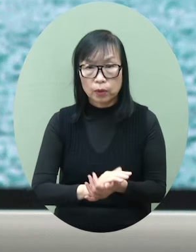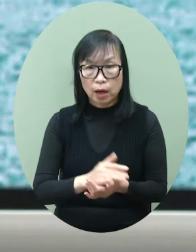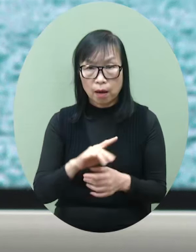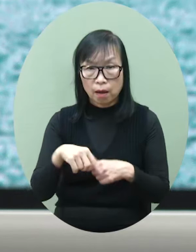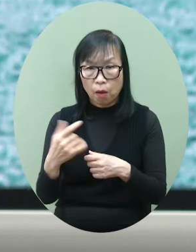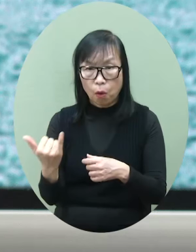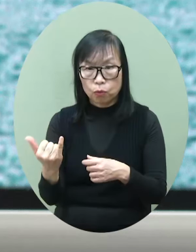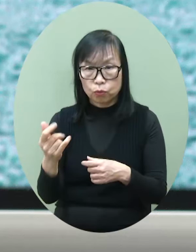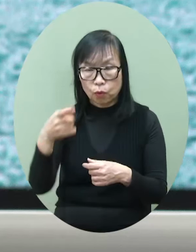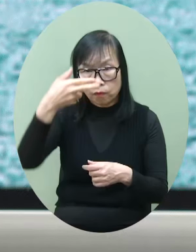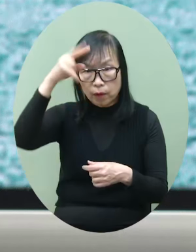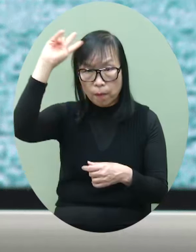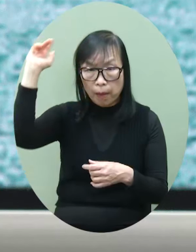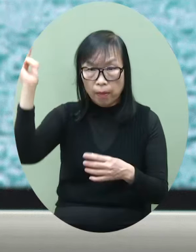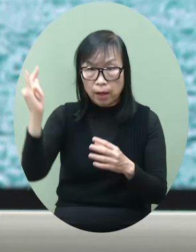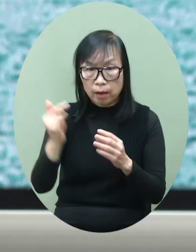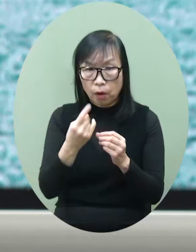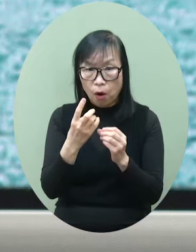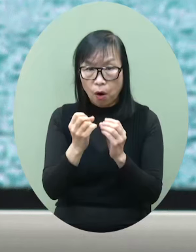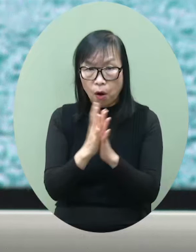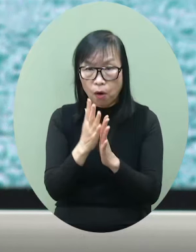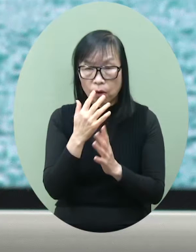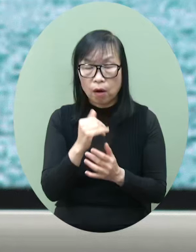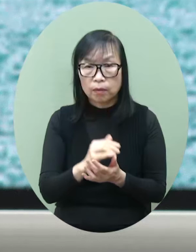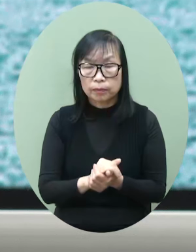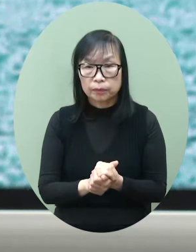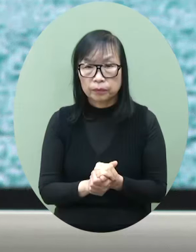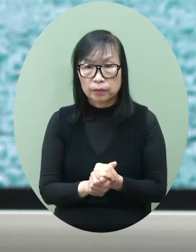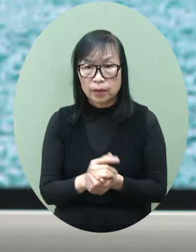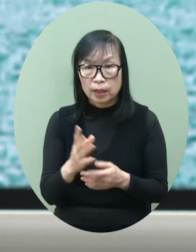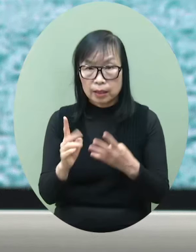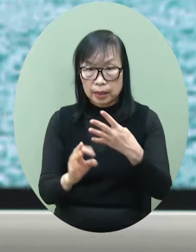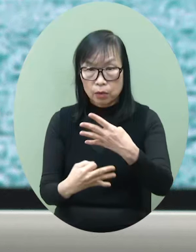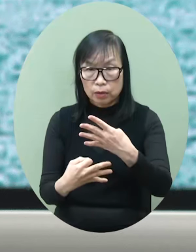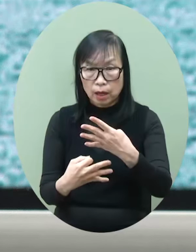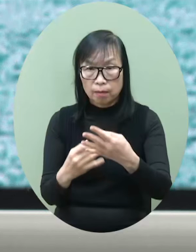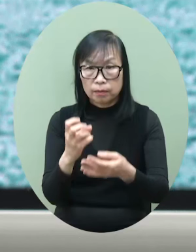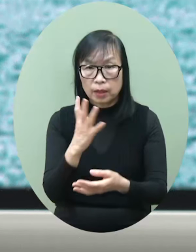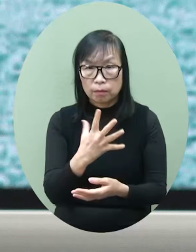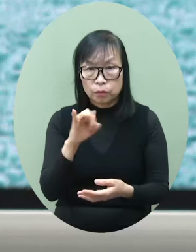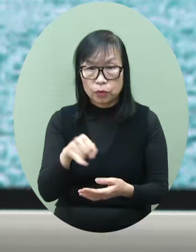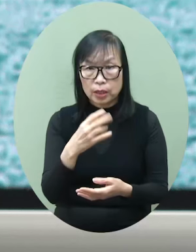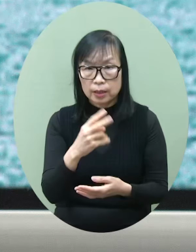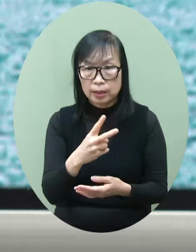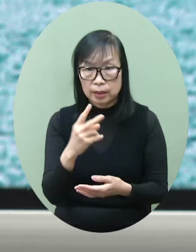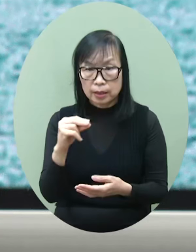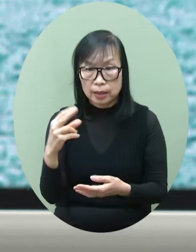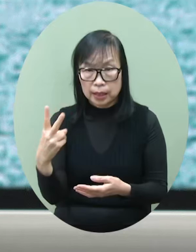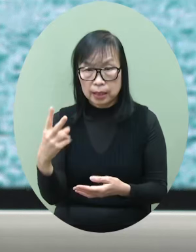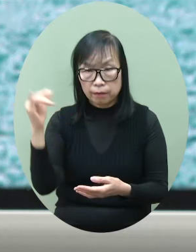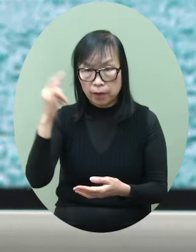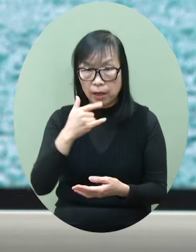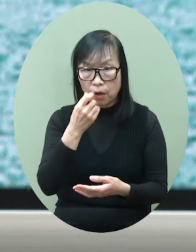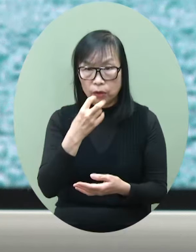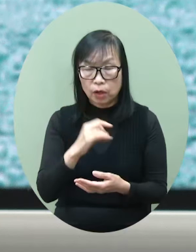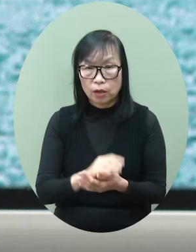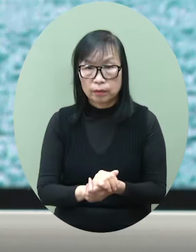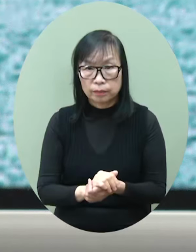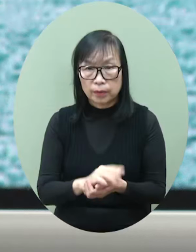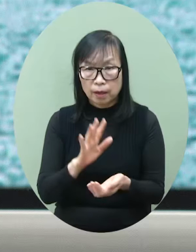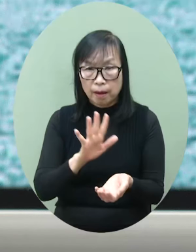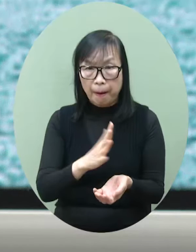是菲律賓抵港人士其中一宗是在4月3日坐UK2他們都是大